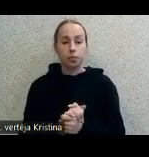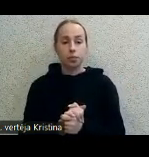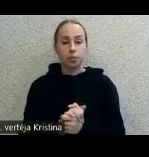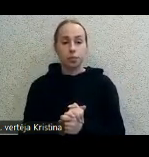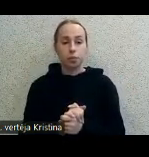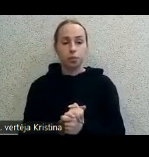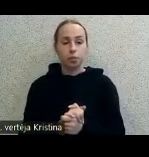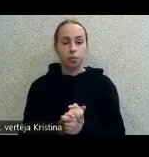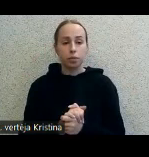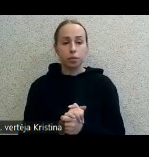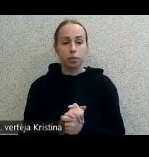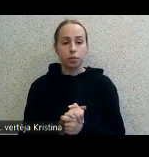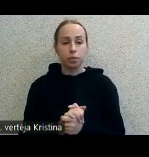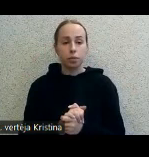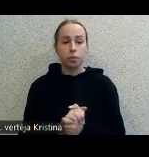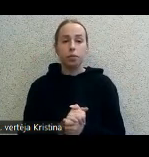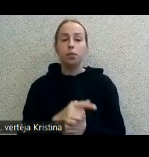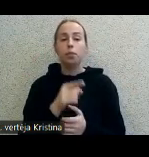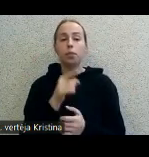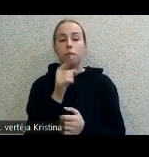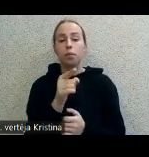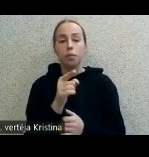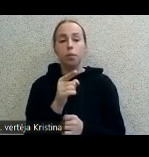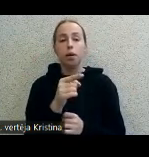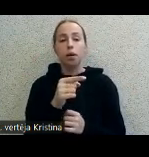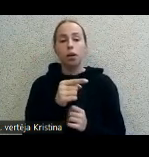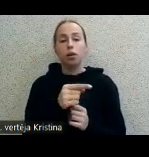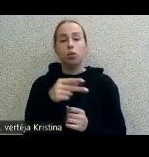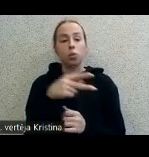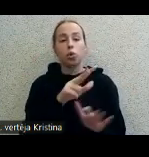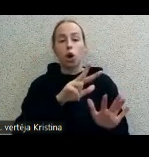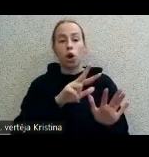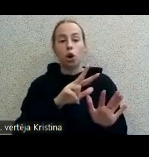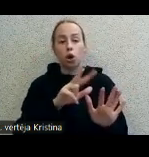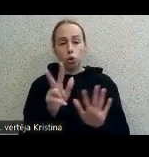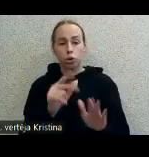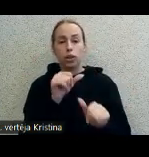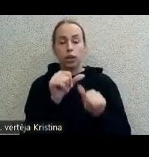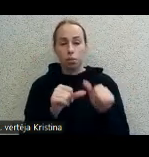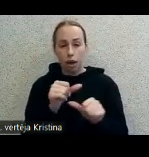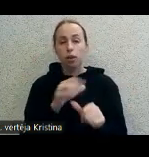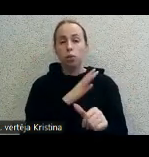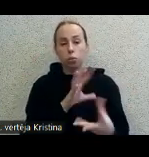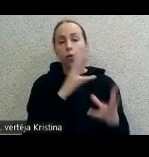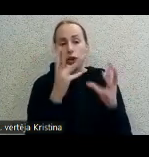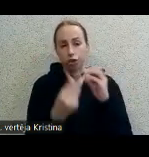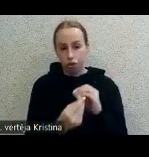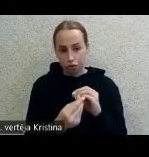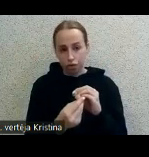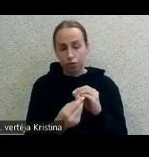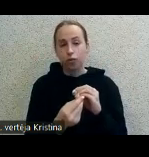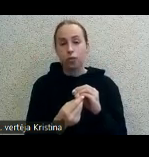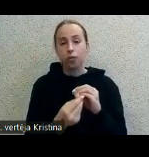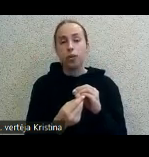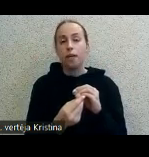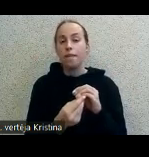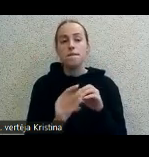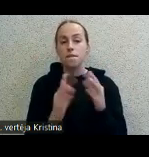Išvados pateiktos 2008 metais ir vėliau vėl peržiūrėta 14 metais. Buvo atliktas tyrimas visoje